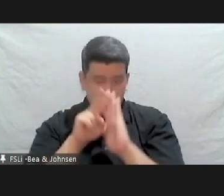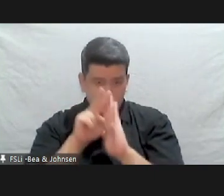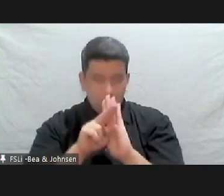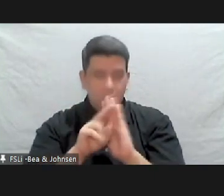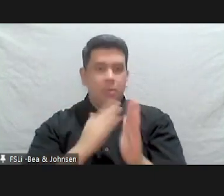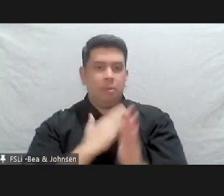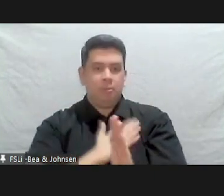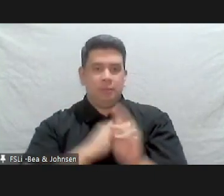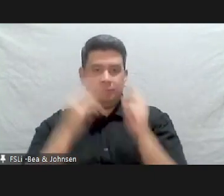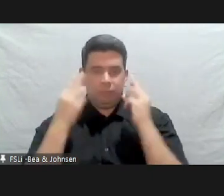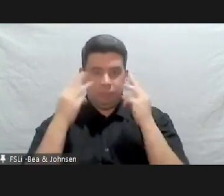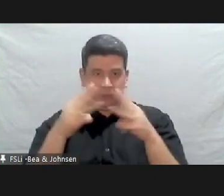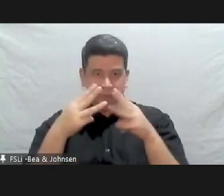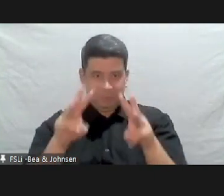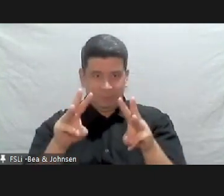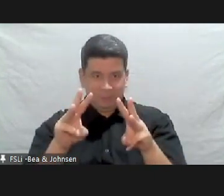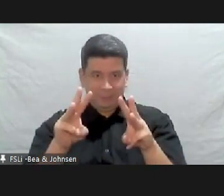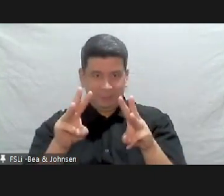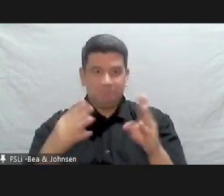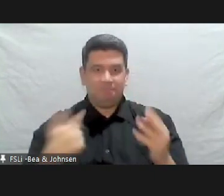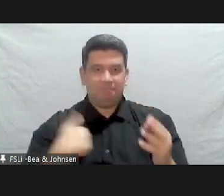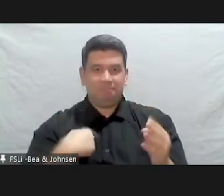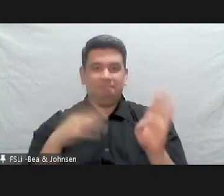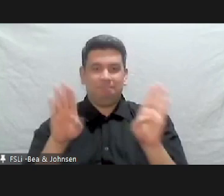awit, lupang hinirang.